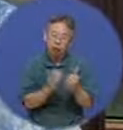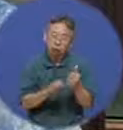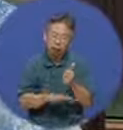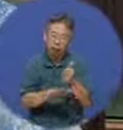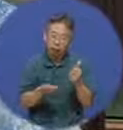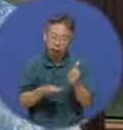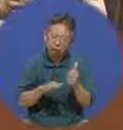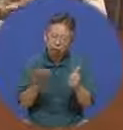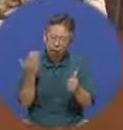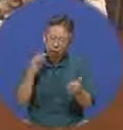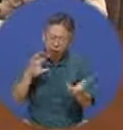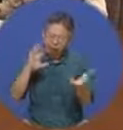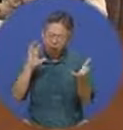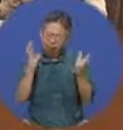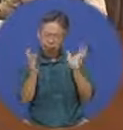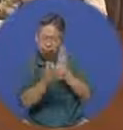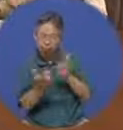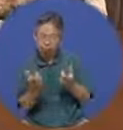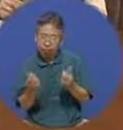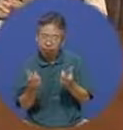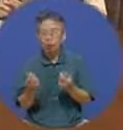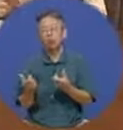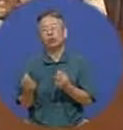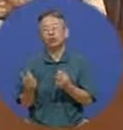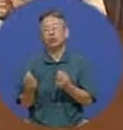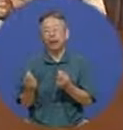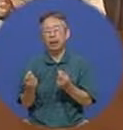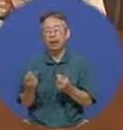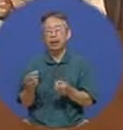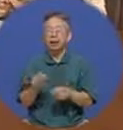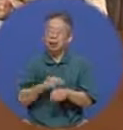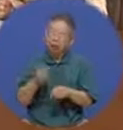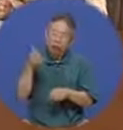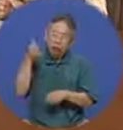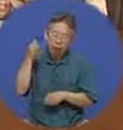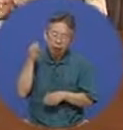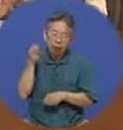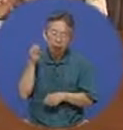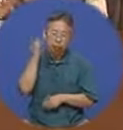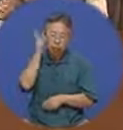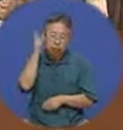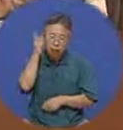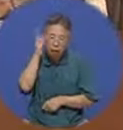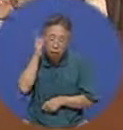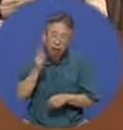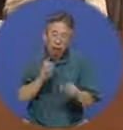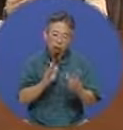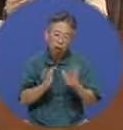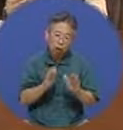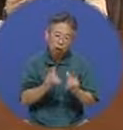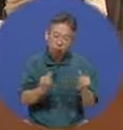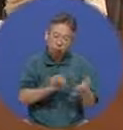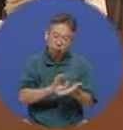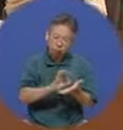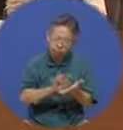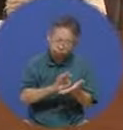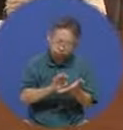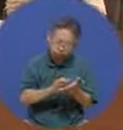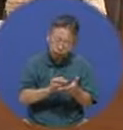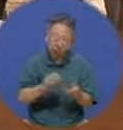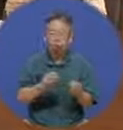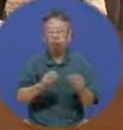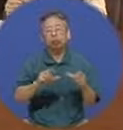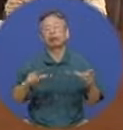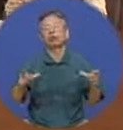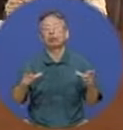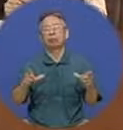とは本当に大きく様変わりしました。 そうですね、 特に携帯電話、インターネット、子どもたちどんどん利用してますけれども、大人の中